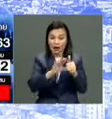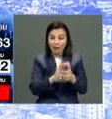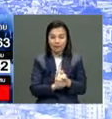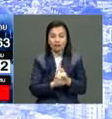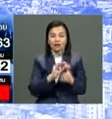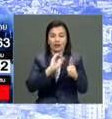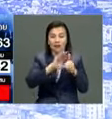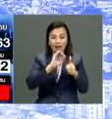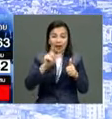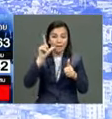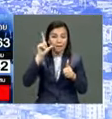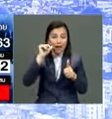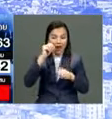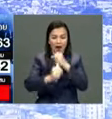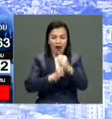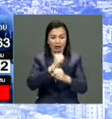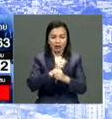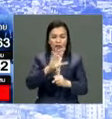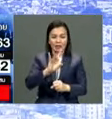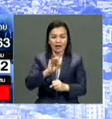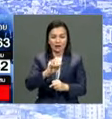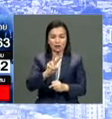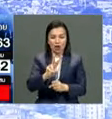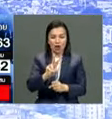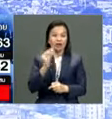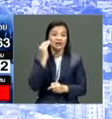อาทิตย์ครับผมนะครับก็ได้ไปแนะนำระบบไทยชนะให้แก่คุณแม่นะครับซึ่งอายุ8 12นะครับที่บ้านนะครับก็มีประสบการณ์ส่วนตัวผสมควรนะครับในการใช้แล้วก็แนะนำให้ถูกผู้สูงอายุใช้งานครับก็อย่างนึงนะครับที่ผมมาถ่ายทอดให้ทีมงานผู้พัฒนาร่วมไทยชนะฟังก็คงคงไปไม่ได้ครับว่าจะจะทำได้ในครั้งแรกนะครับก็ควรจะมีติดขัดเล็กน้อยเป็นธรรมดานะครับแต่สุดท้ายก็เป็นไปได้ด้วยดีครับผมก็เลยอยากจะพูดในนามของทีมงานนะครับทีมงานก็ฝากกันบอกว่าต้องขอโทษประชาชนชาวไทยด้วยนะครับว่าพวกเราทำให้เกิด